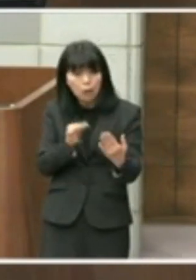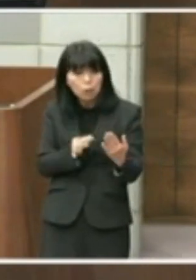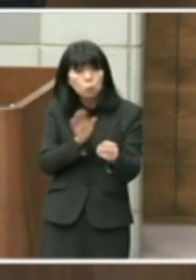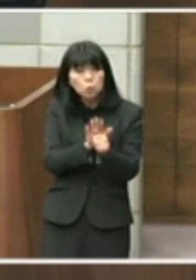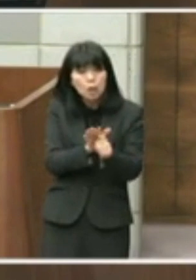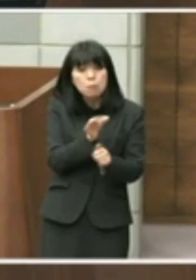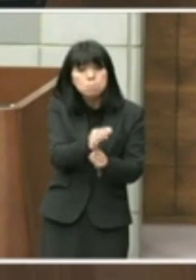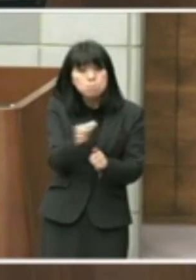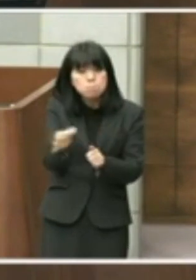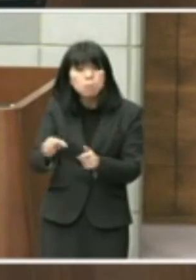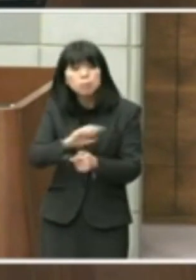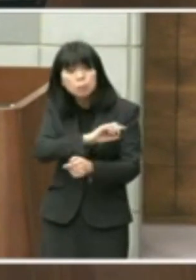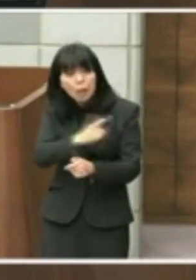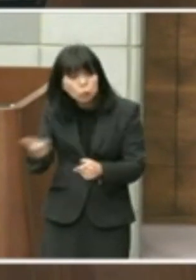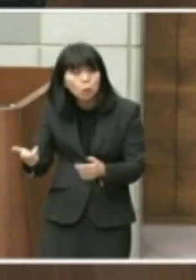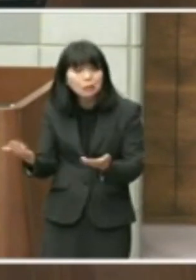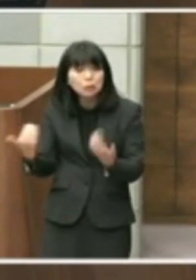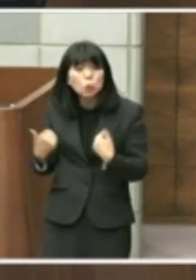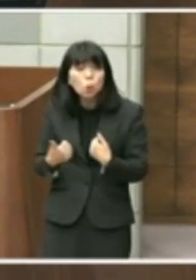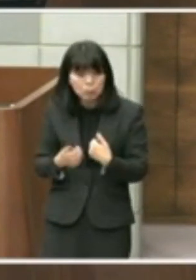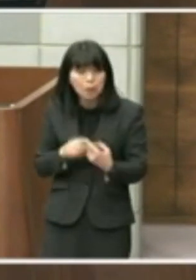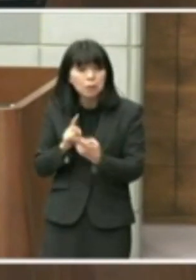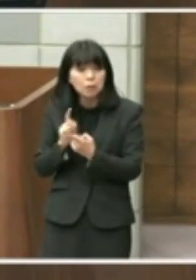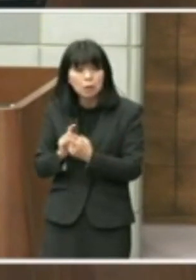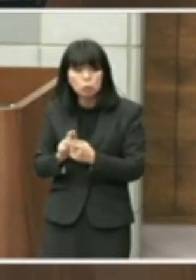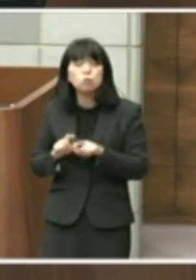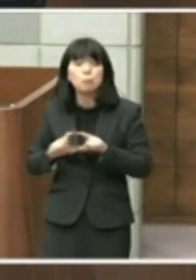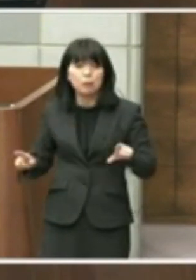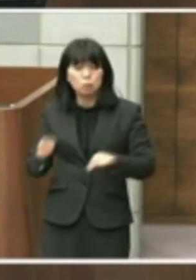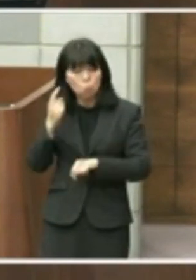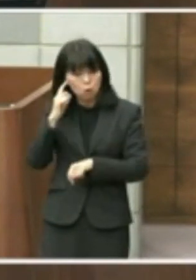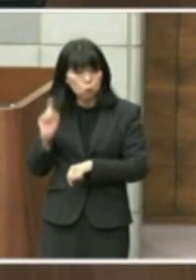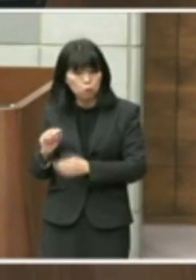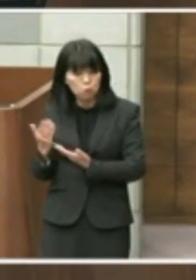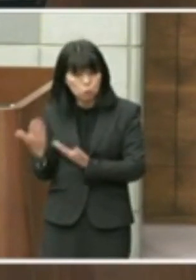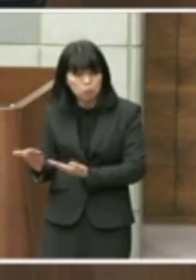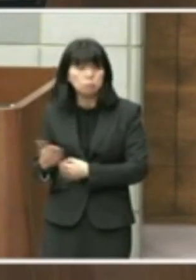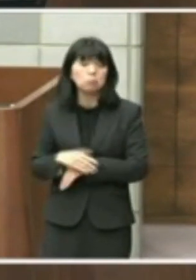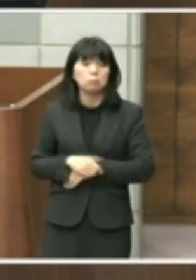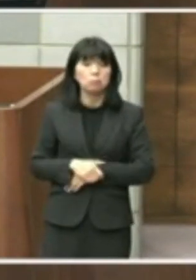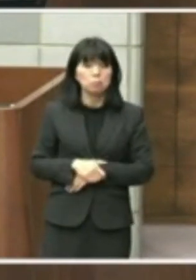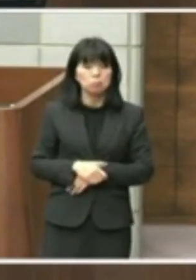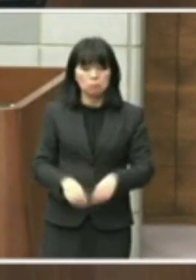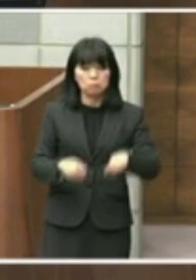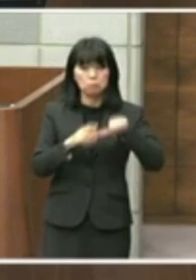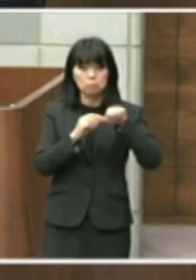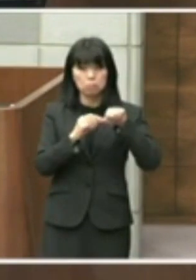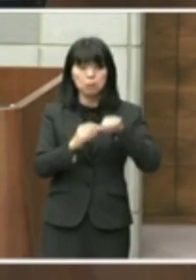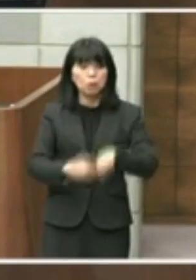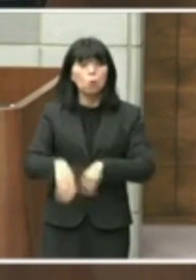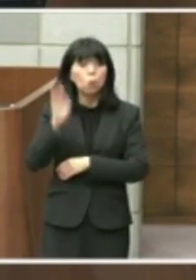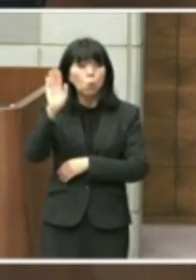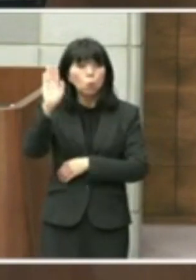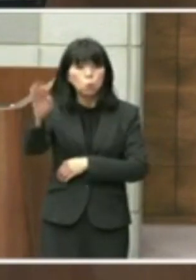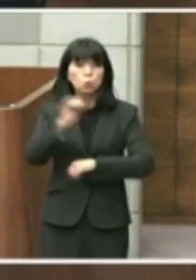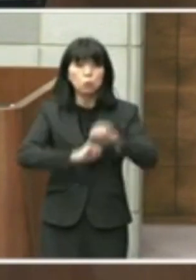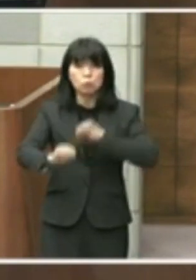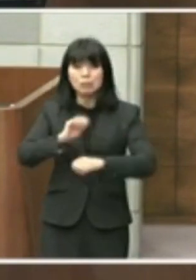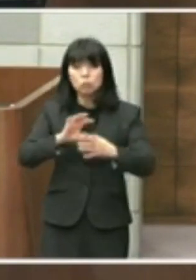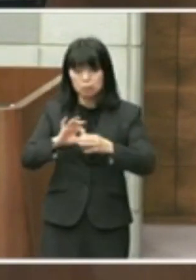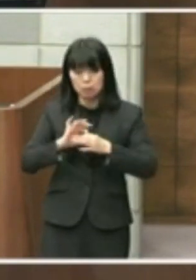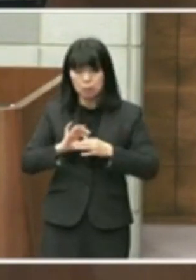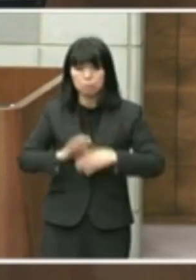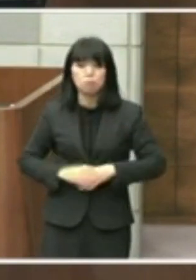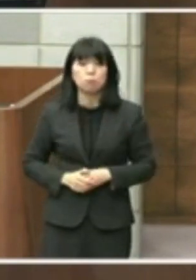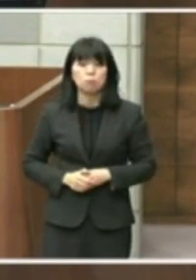要な対策を講じるべきと考えますが、いかがでしょうか。見解を問います。5点目は今後の取り組みについてであ